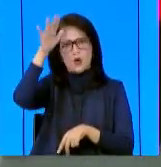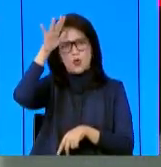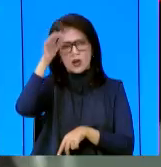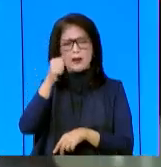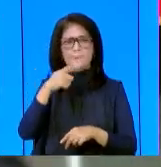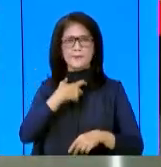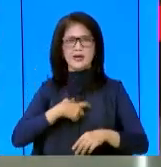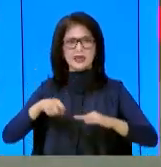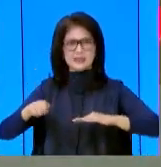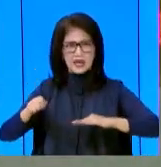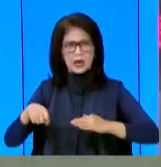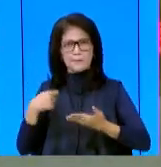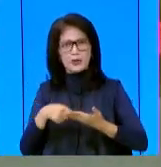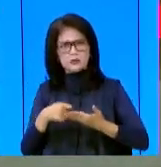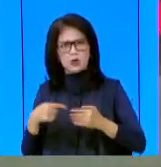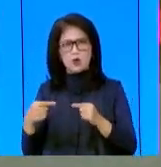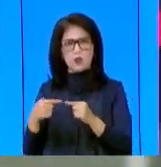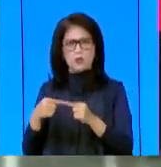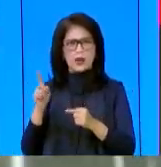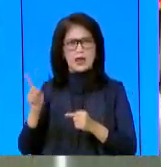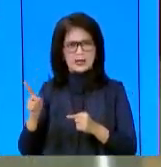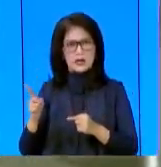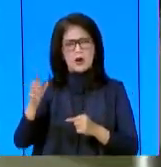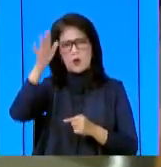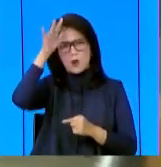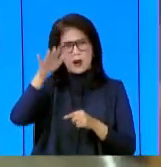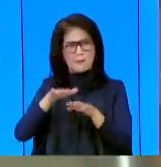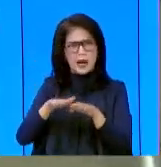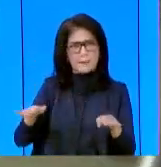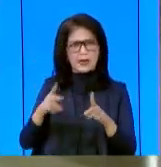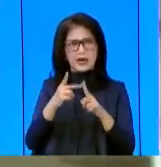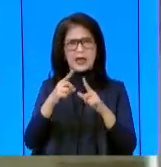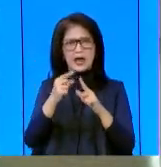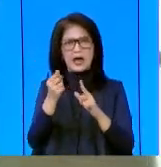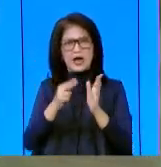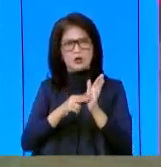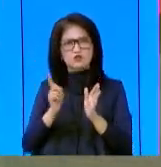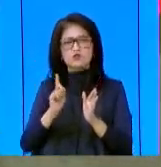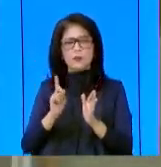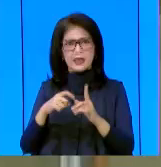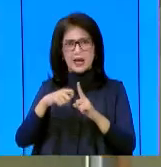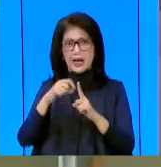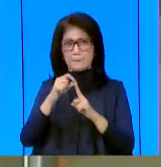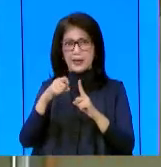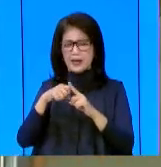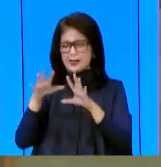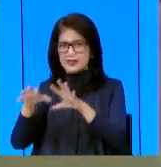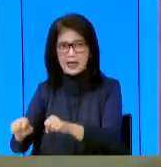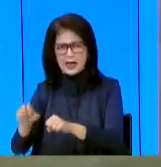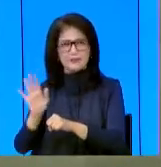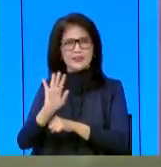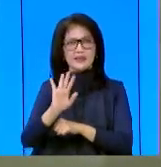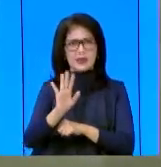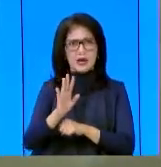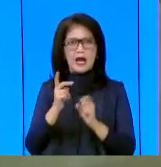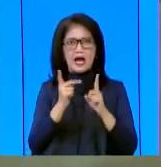dan seorang mahasiswa terkait dugaan adanya pihak yang mengamankan Harun Masiku agar tidak ditangkap KPK.